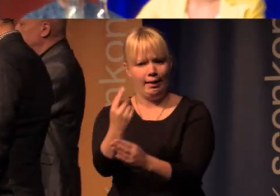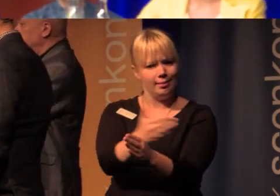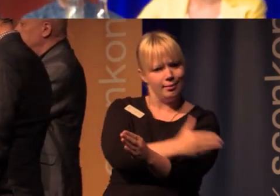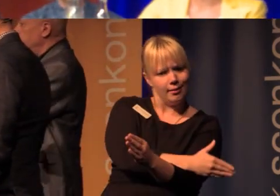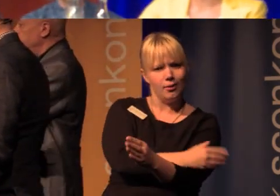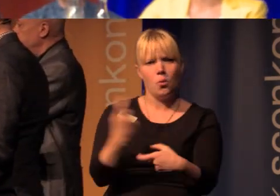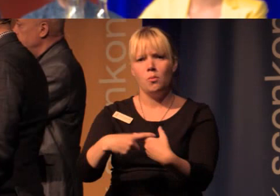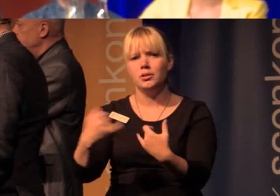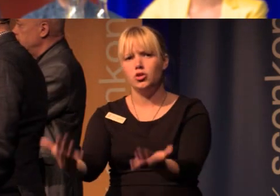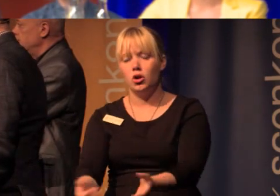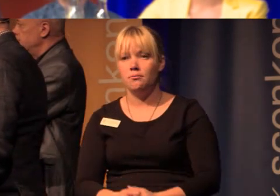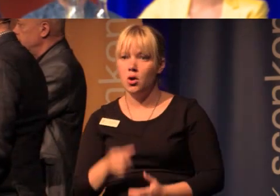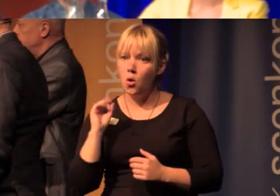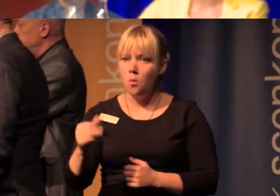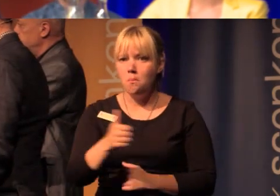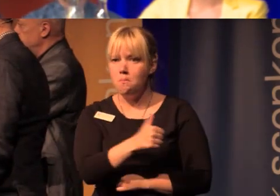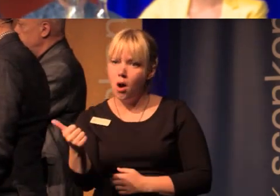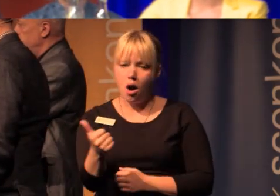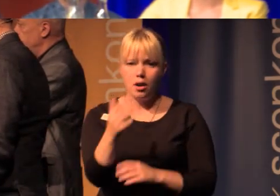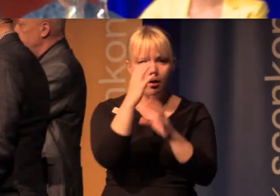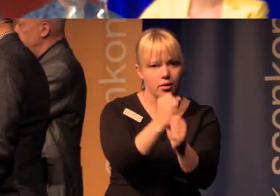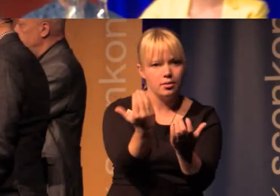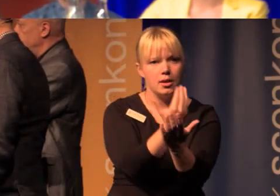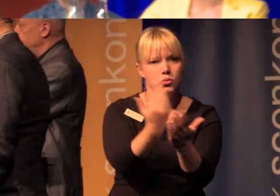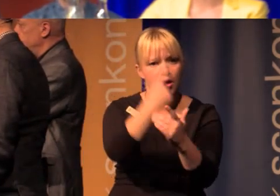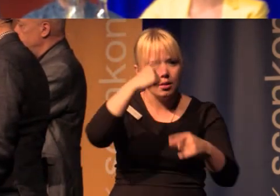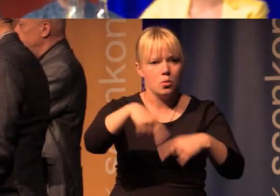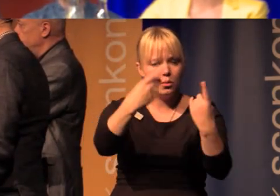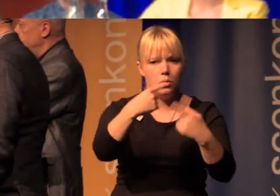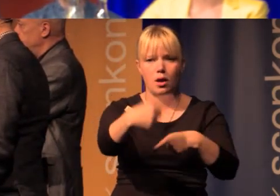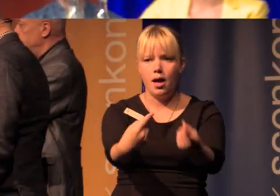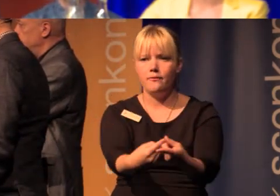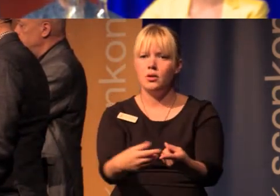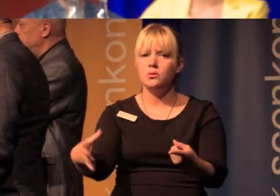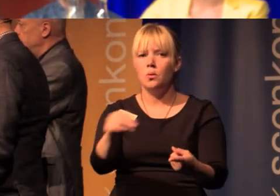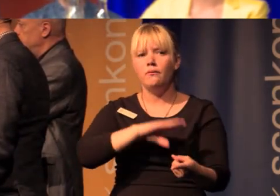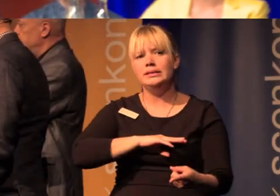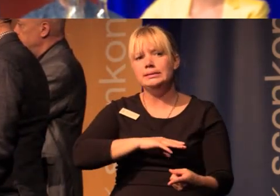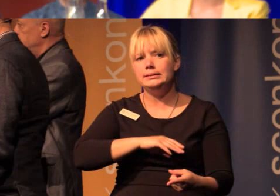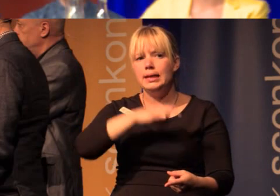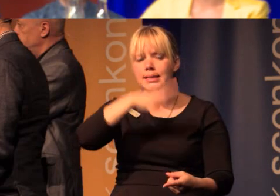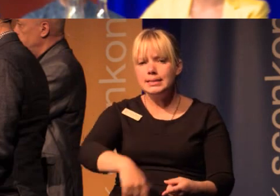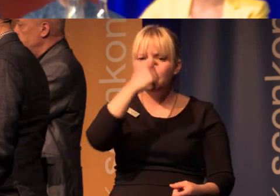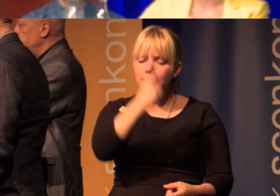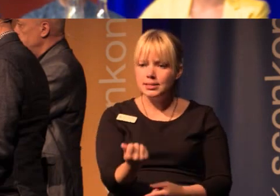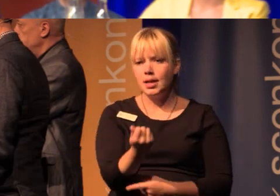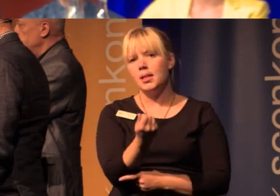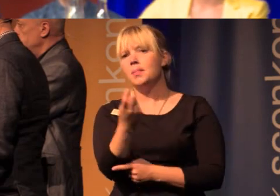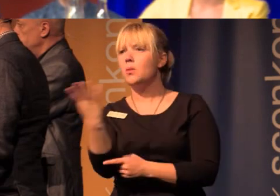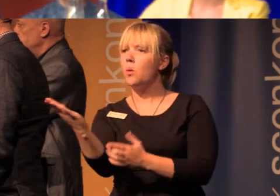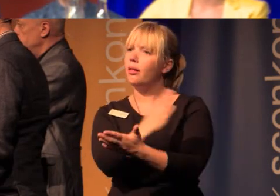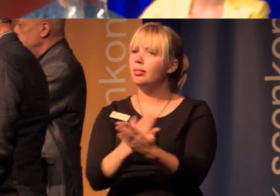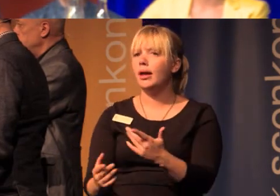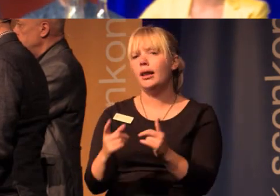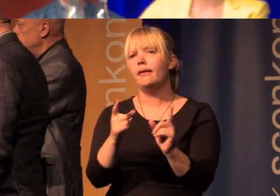man jagar det nationella kulturarvet så är det stor risk att man missar att olika delar av befolkningen alltid under historiens gång har